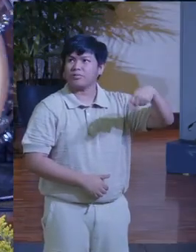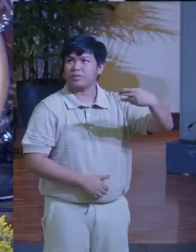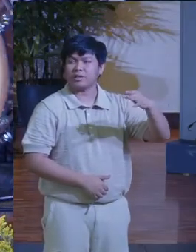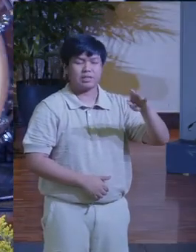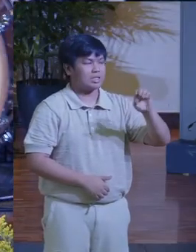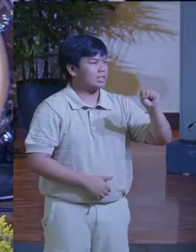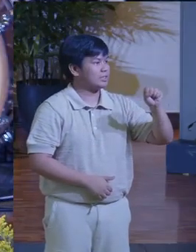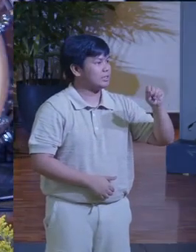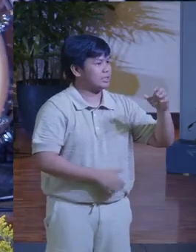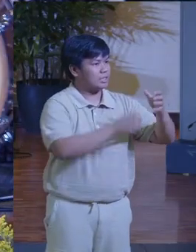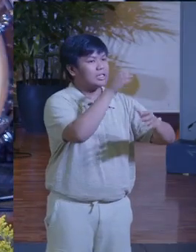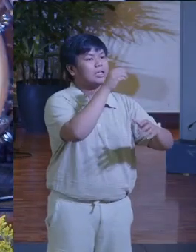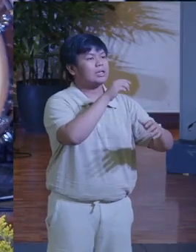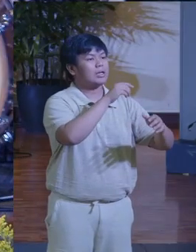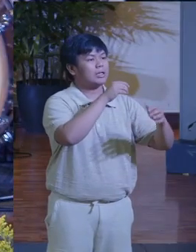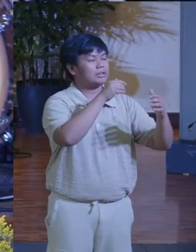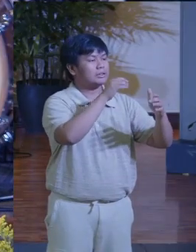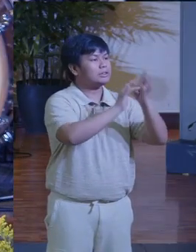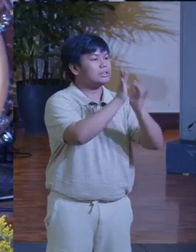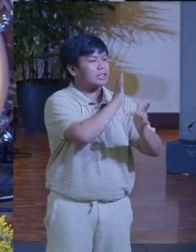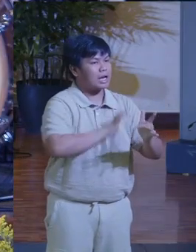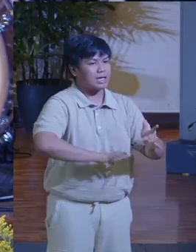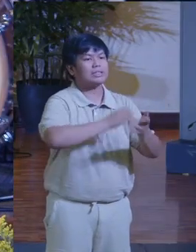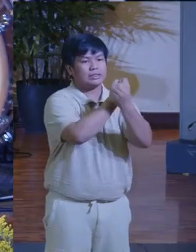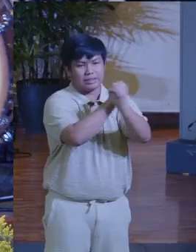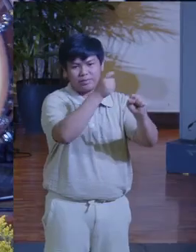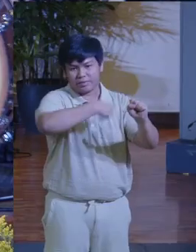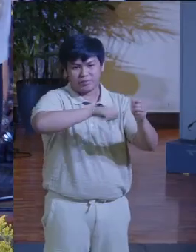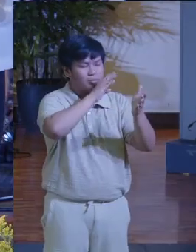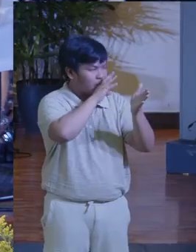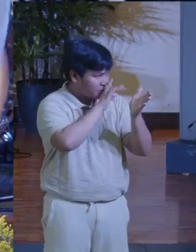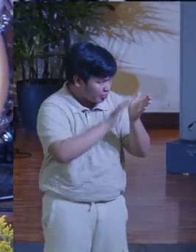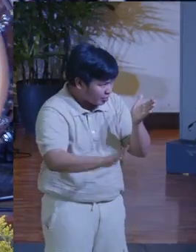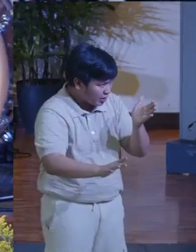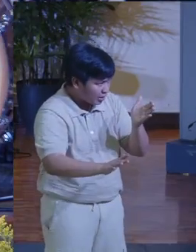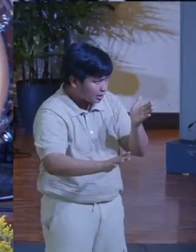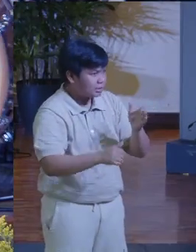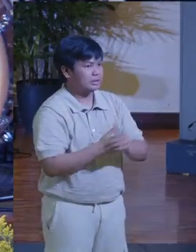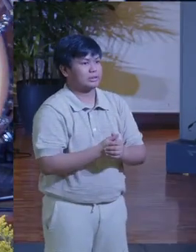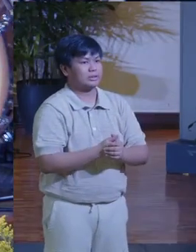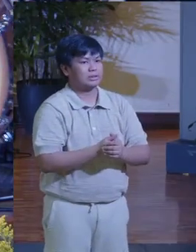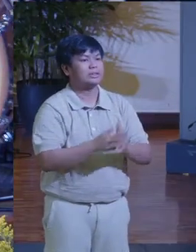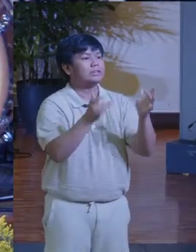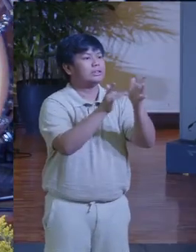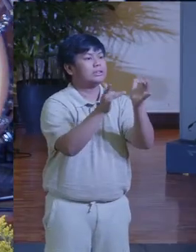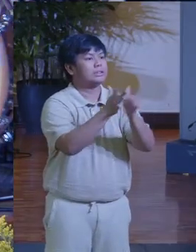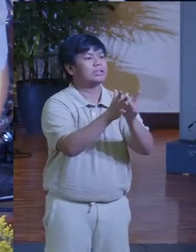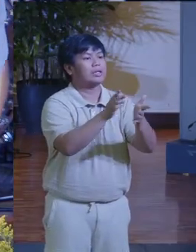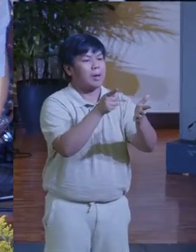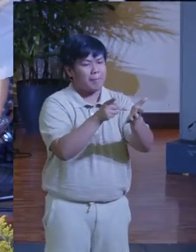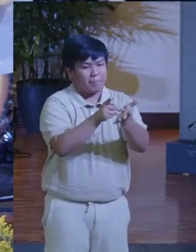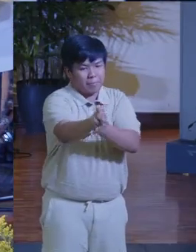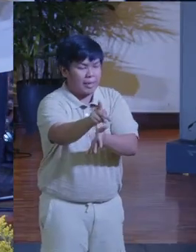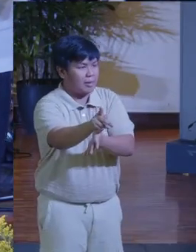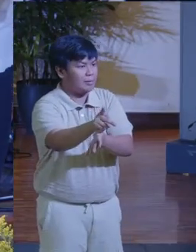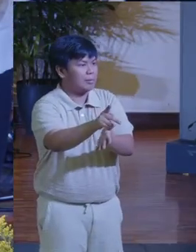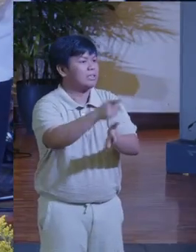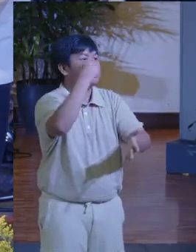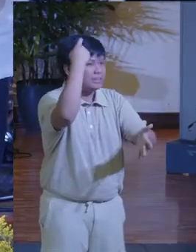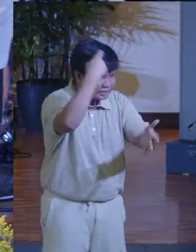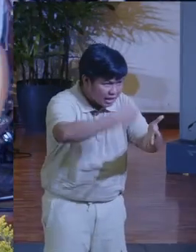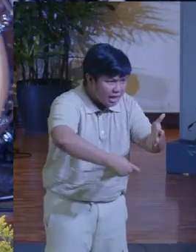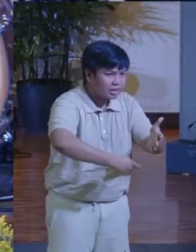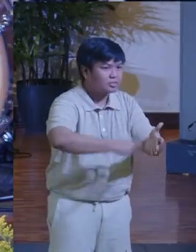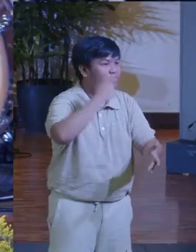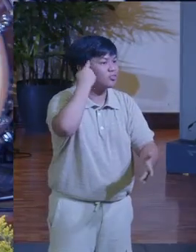by His blood. Sabi sa 1 John chapter 2, He is the propitiation, pagbabayad sala sa